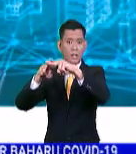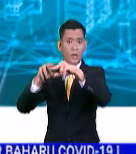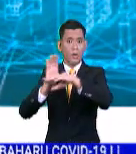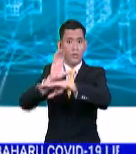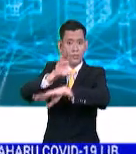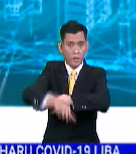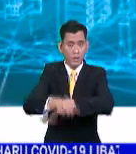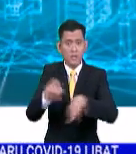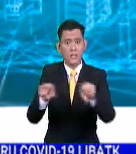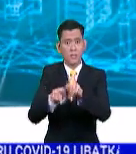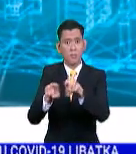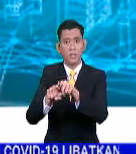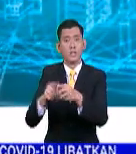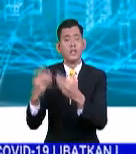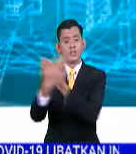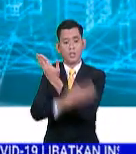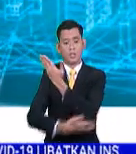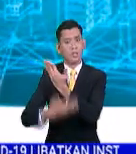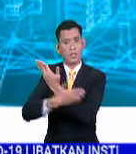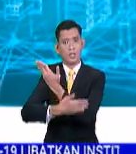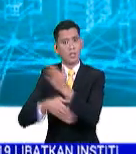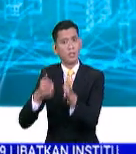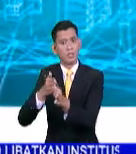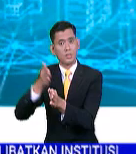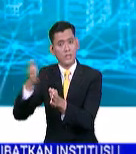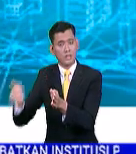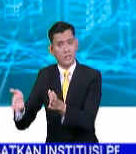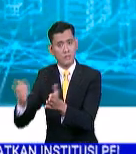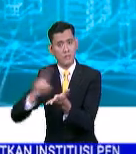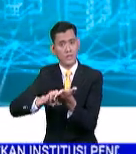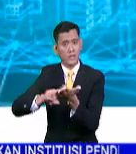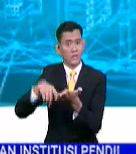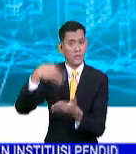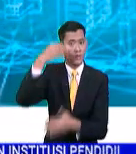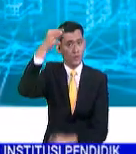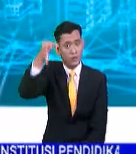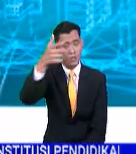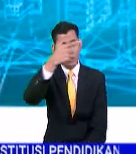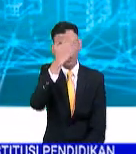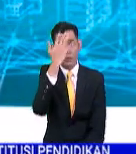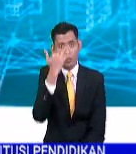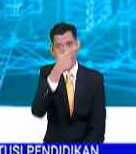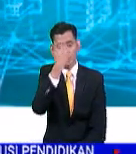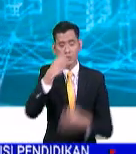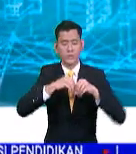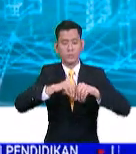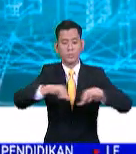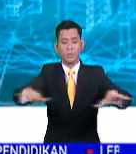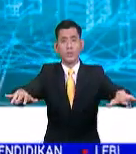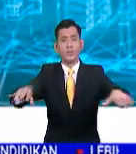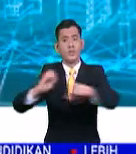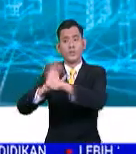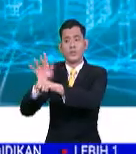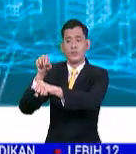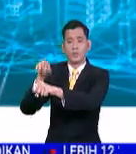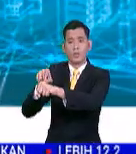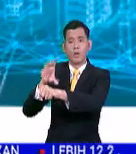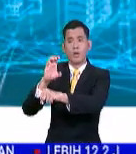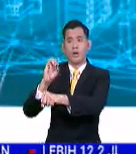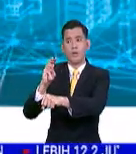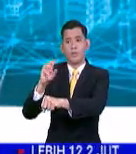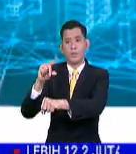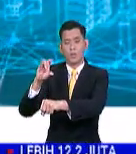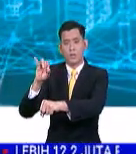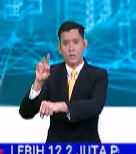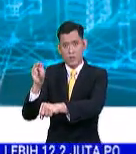jiran dalam tempoh beberapa minggu akan datang. Menurut beliau, ia disebabkan penularan kes melibatkan varian